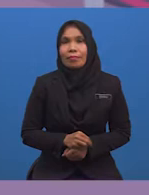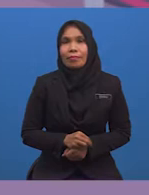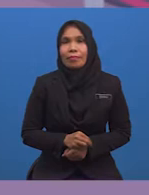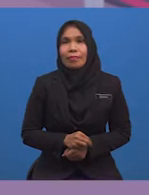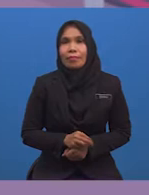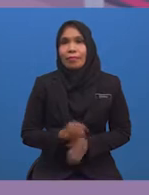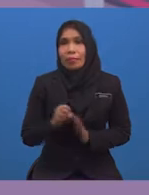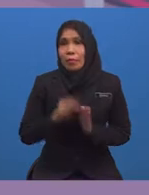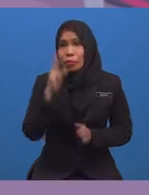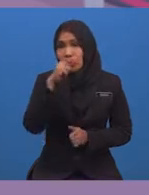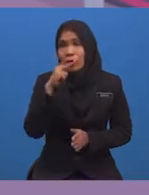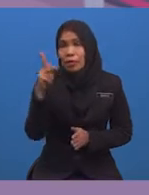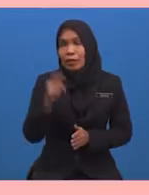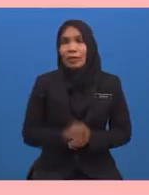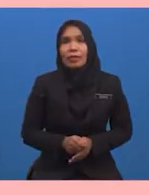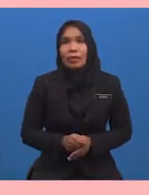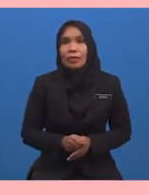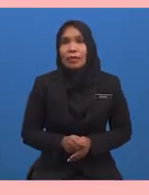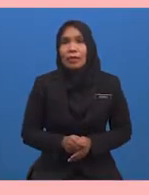Sekarang, cikgu nak uji murid-murid.